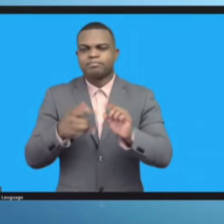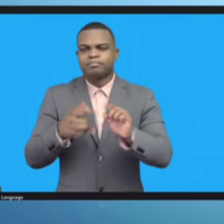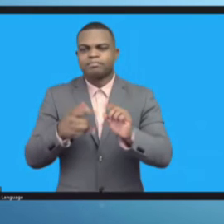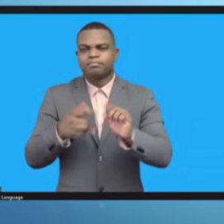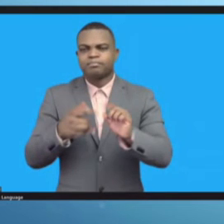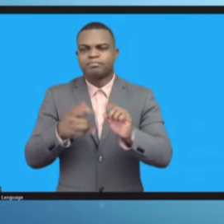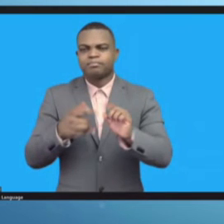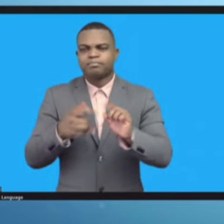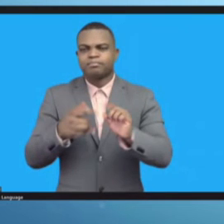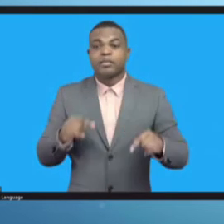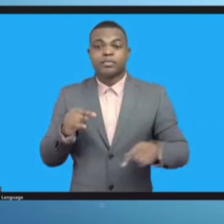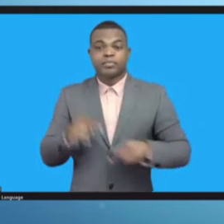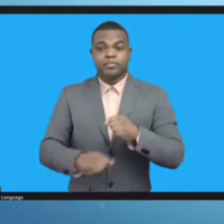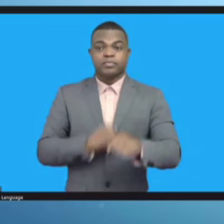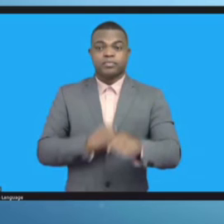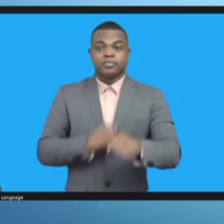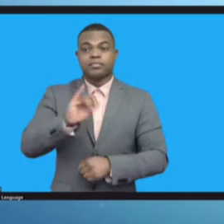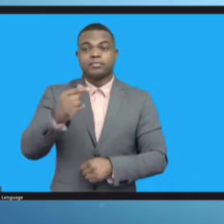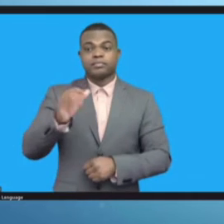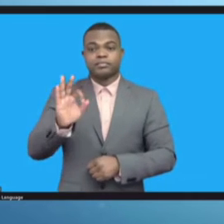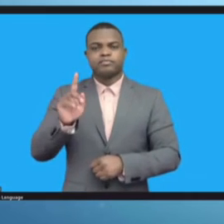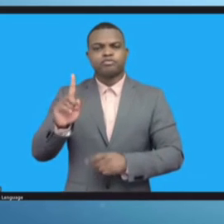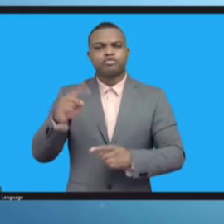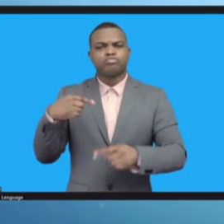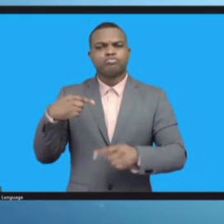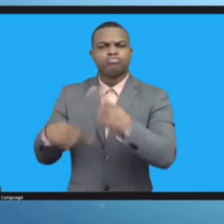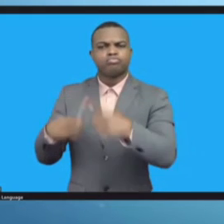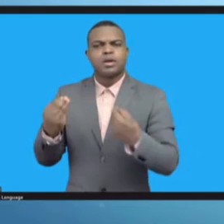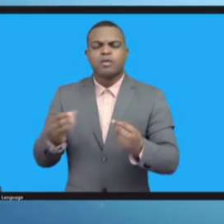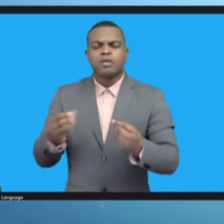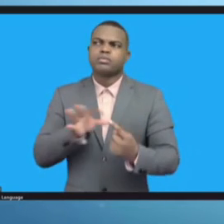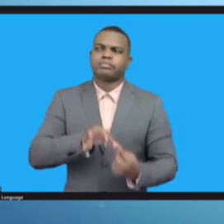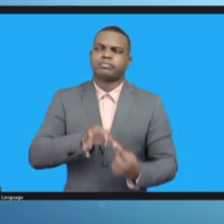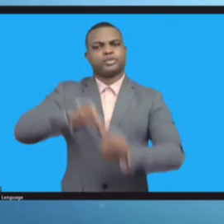会，还是在世界各地参会。